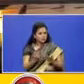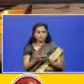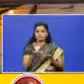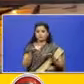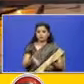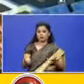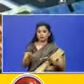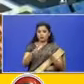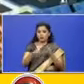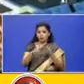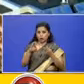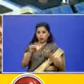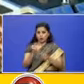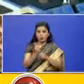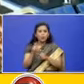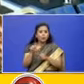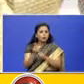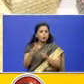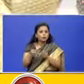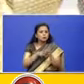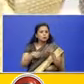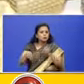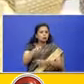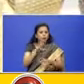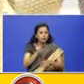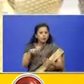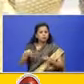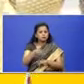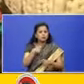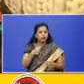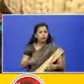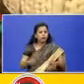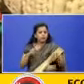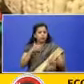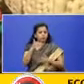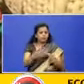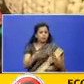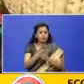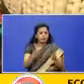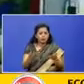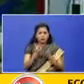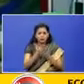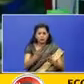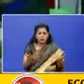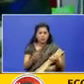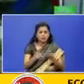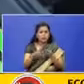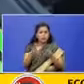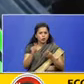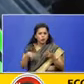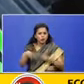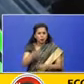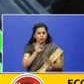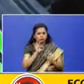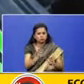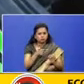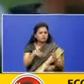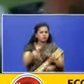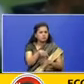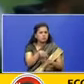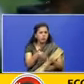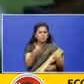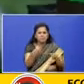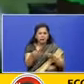आज इको फ्रेंडली लिविंग और इको फ्रेंडली प्रोडक्ट्स को लेकर लोगों में पहले से कहीं